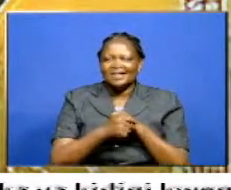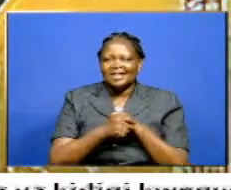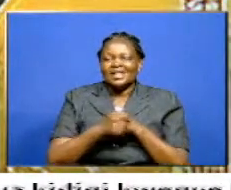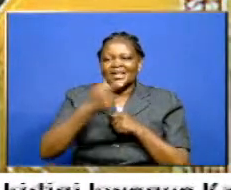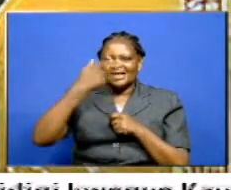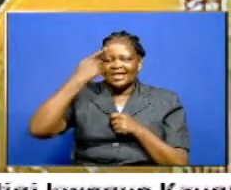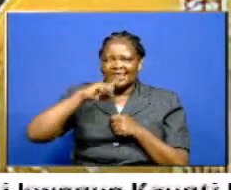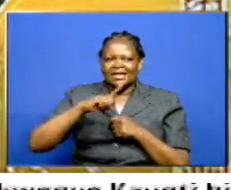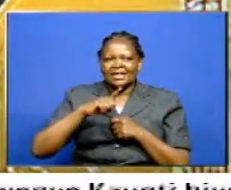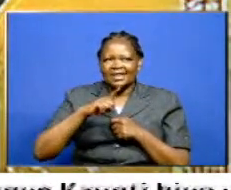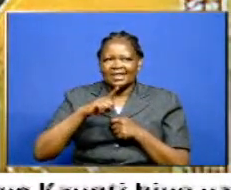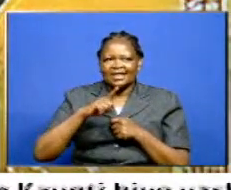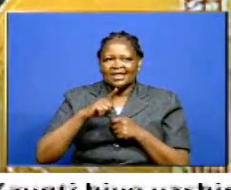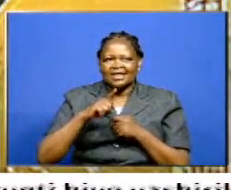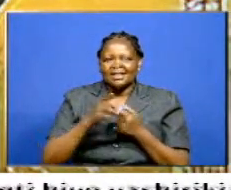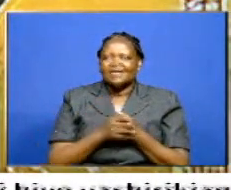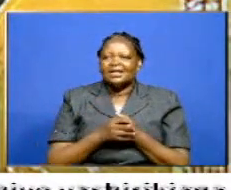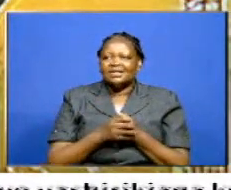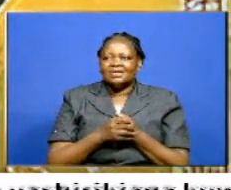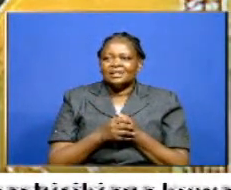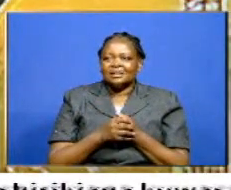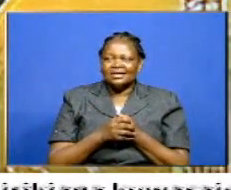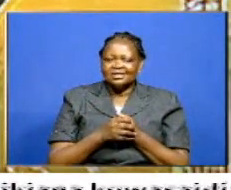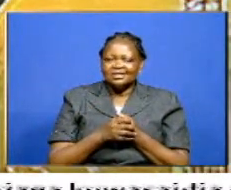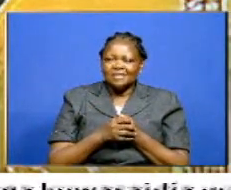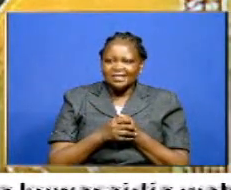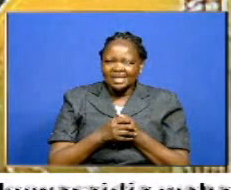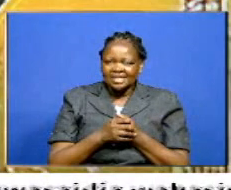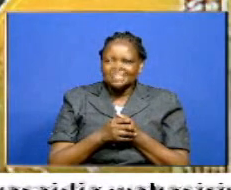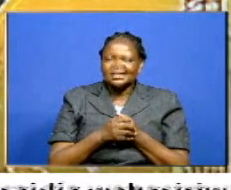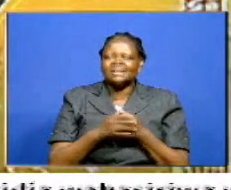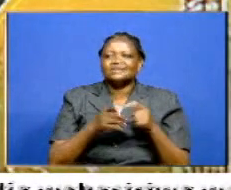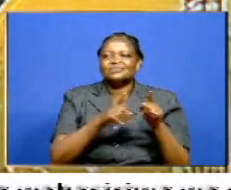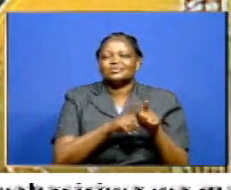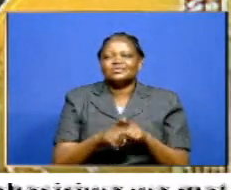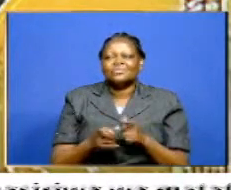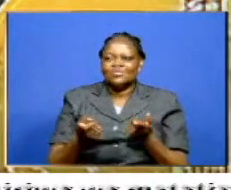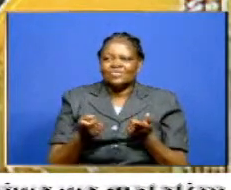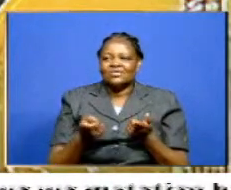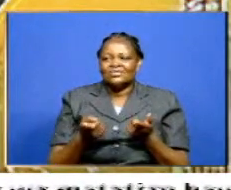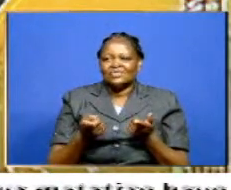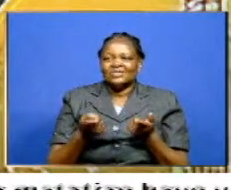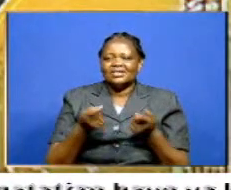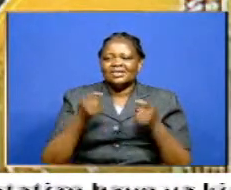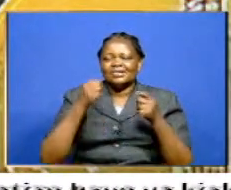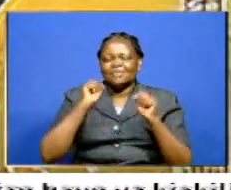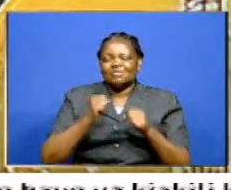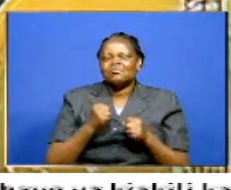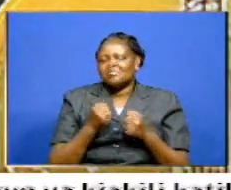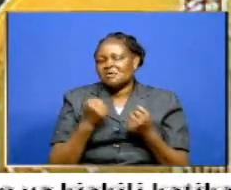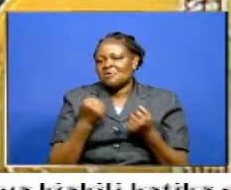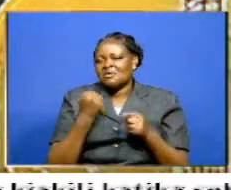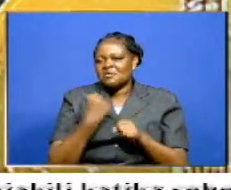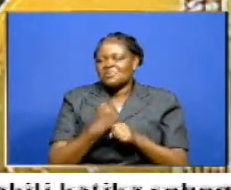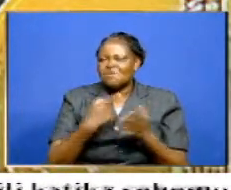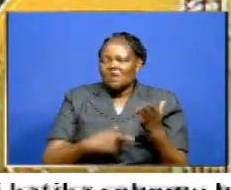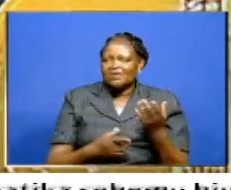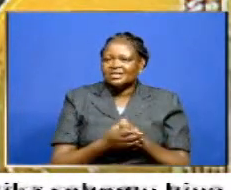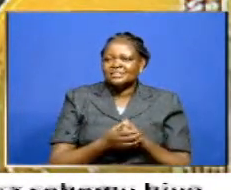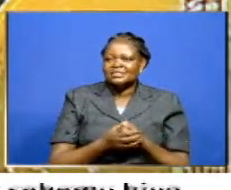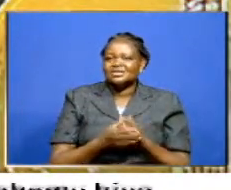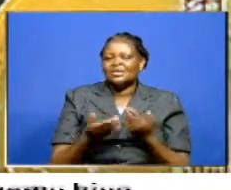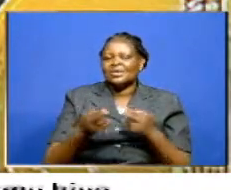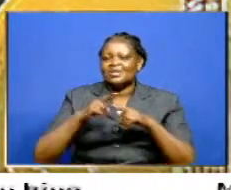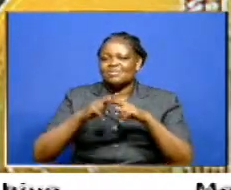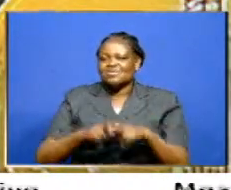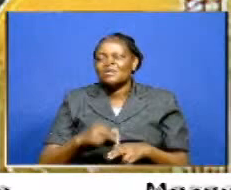za uongozi wa chuo kikuu ili kuhakikisha kwamba wanafunzi wanapata elimu ambayo itawatoa wawe ni wenye taaluma, sio wale ambao wanategemea